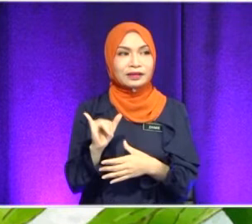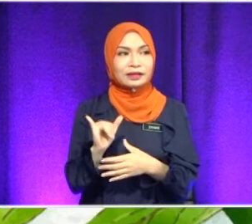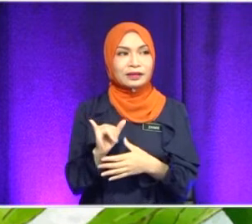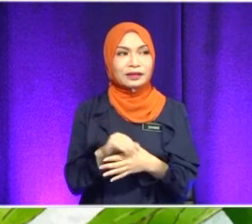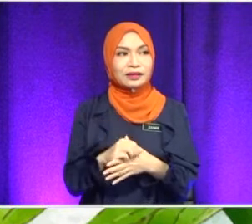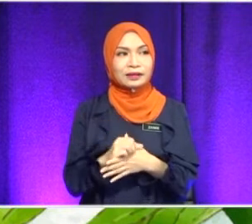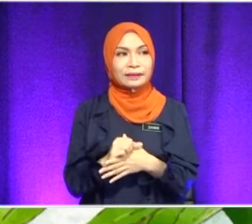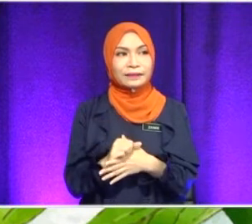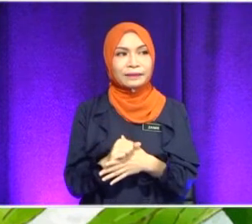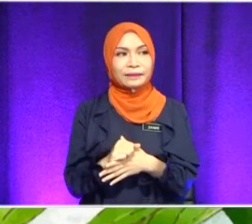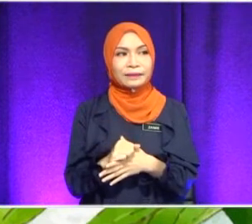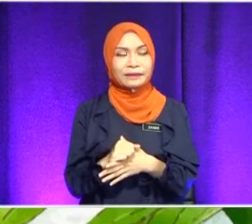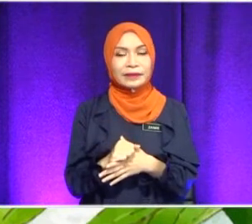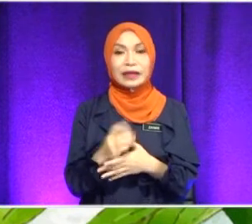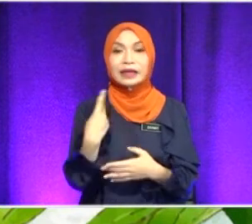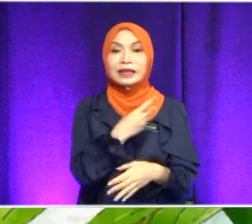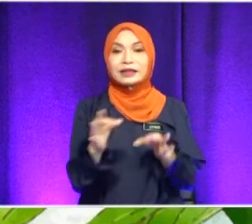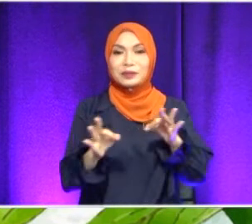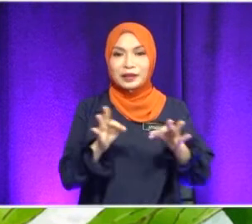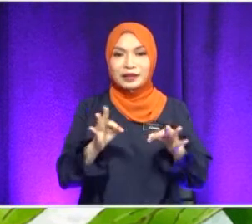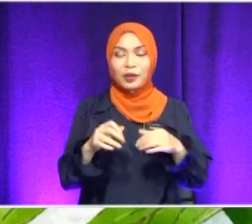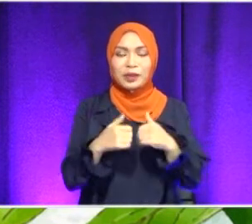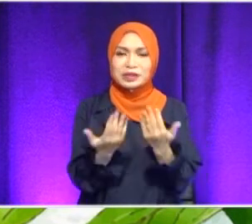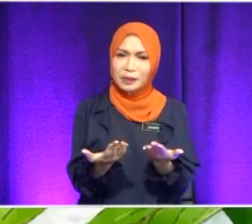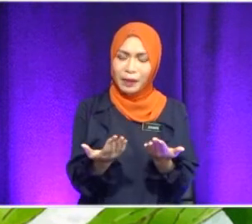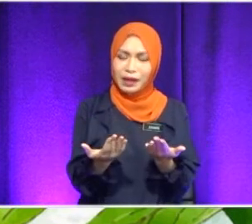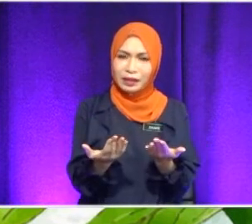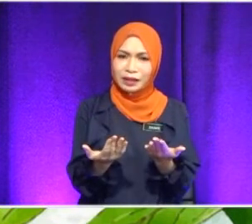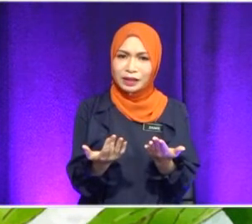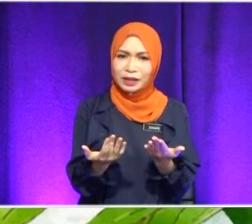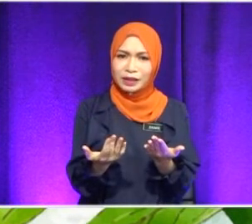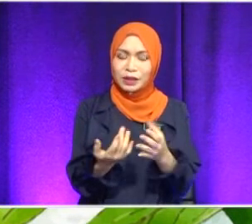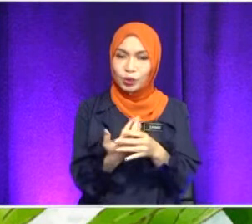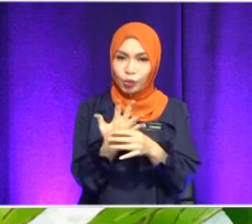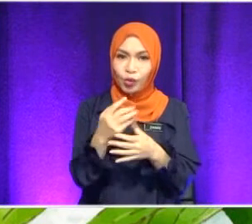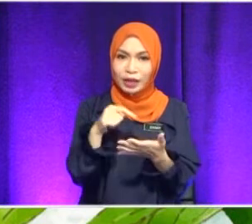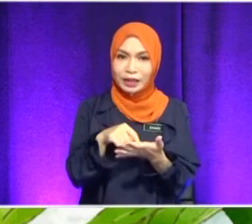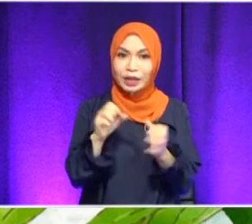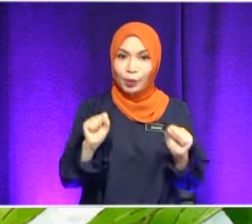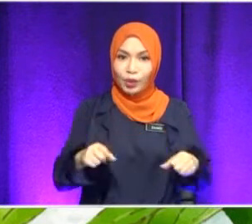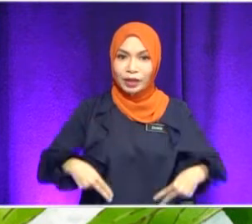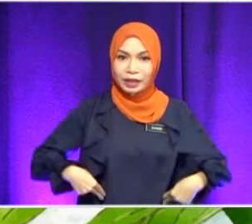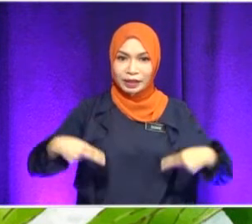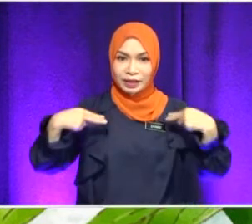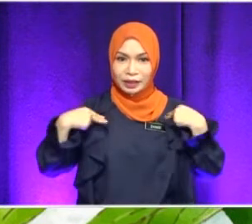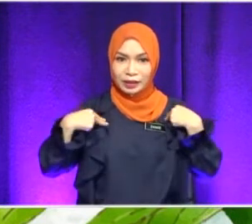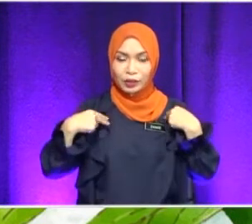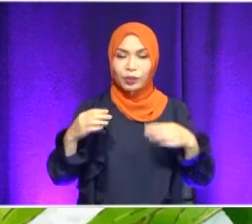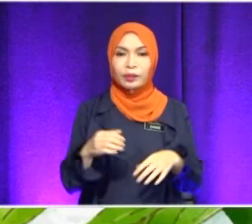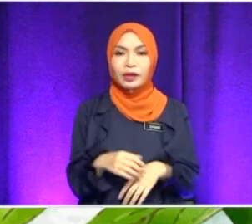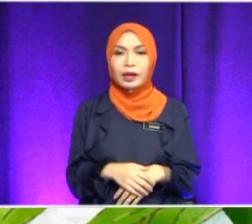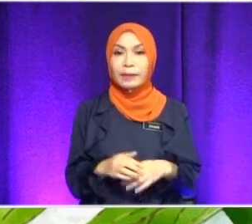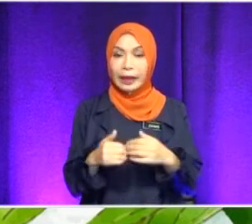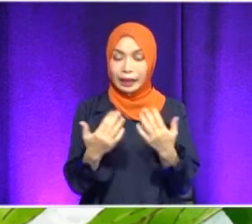bagi tahu Macam mane tumbuhan ini hidup masukin ada penelitian tunggu semuanya Oke untuk 31 tuh dia menumpang pada tumbuhan lain